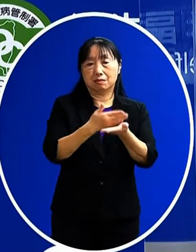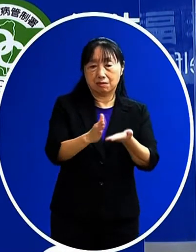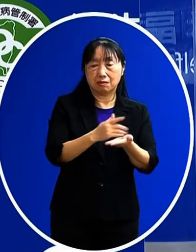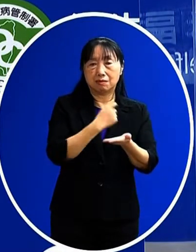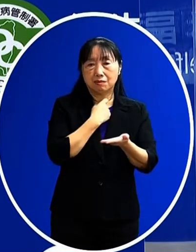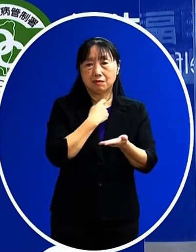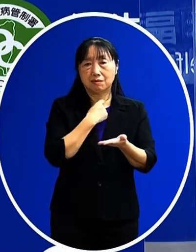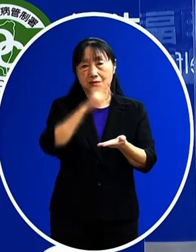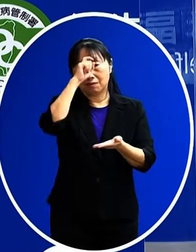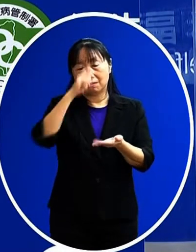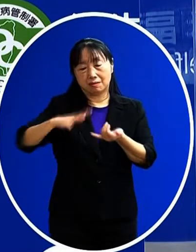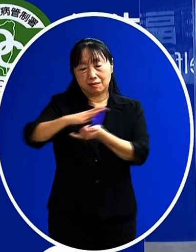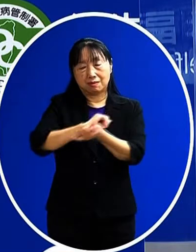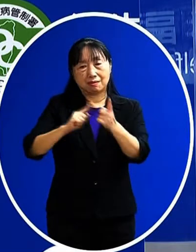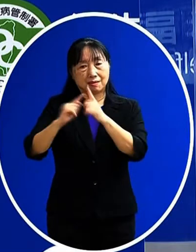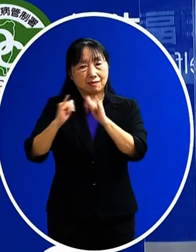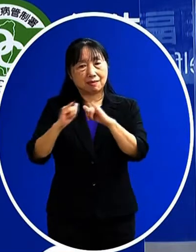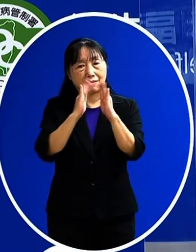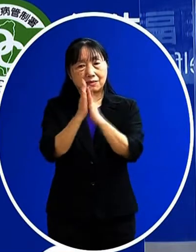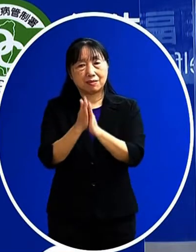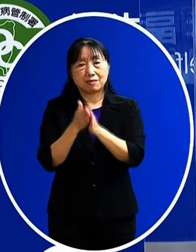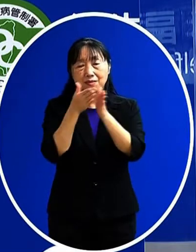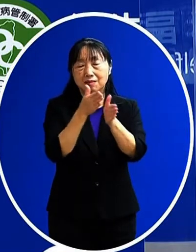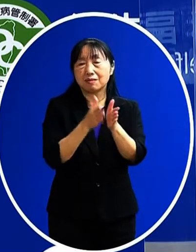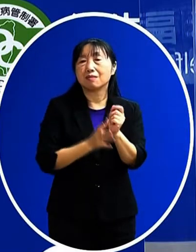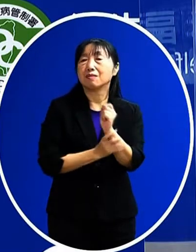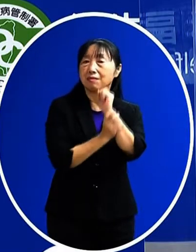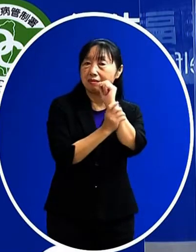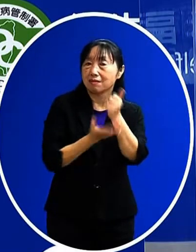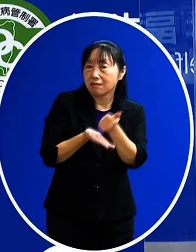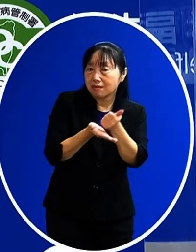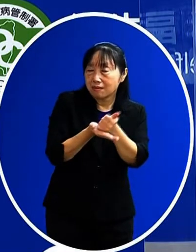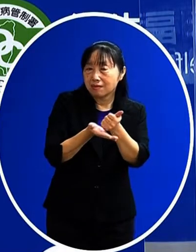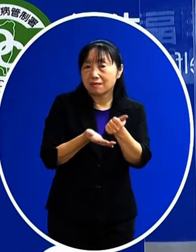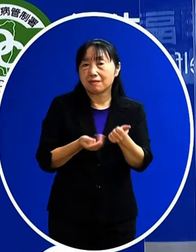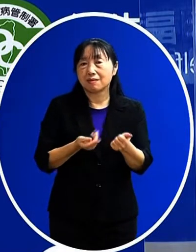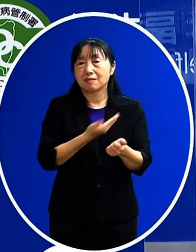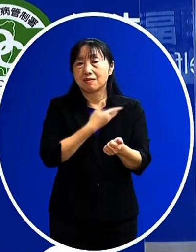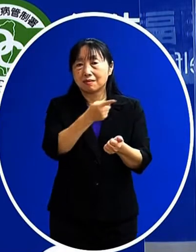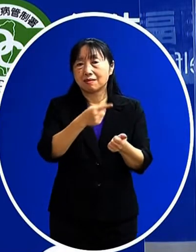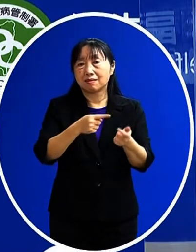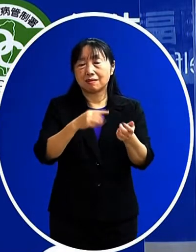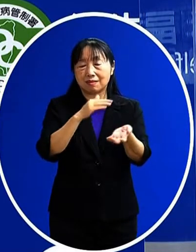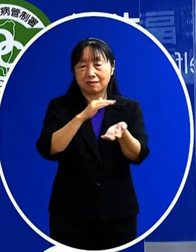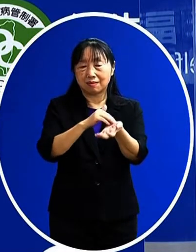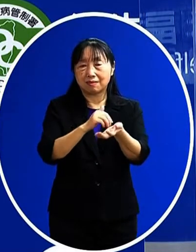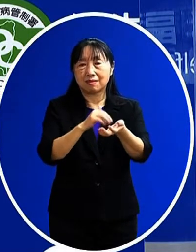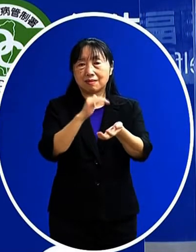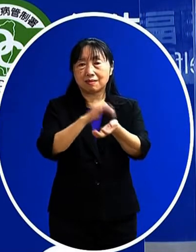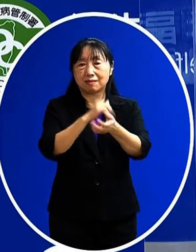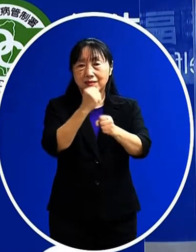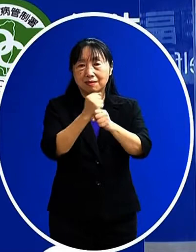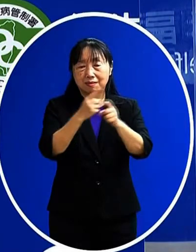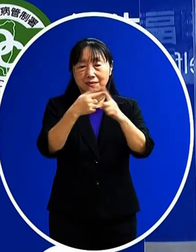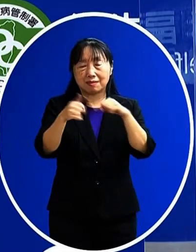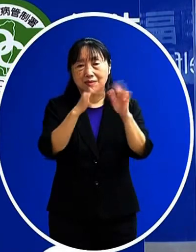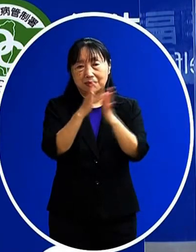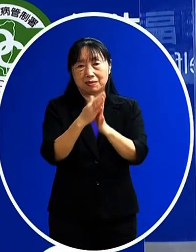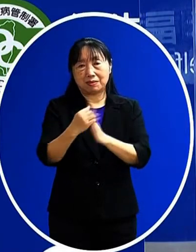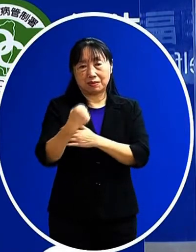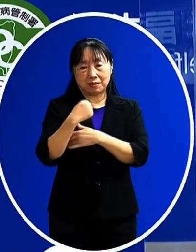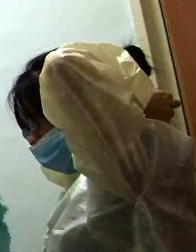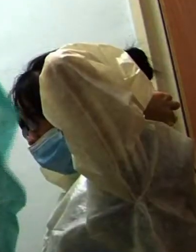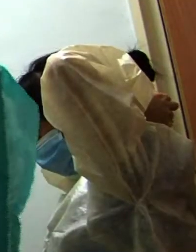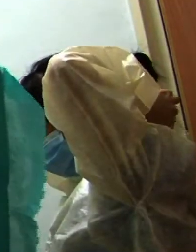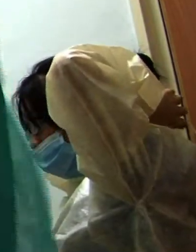跟我们一样维持一个鼓励的态度，那医师人员才有这动力继续来替大家把第一关把